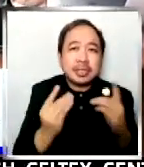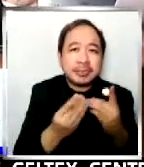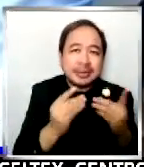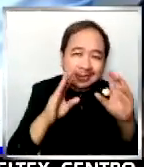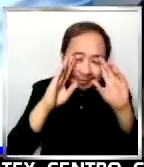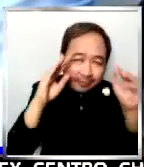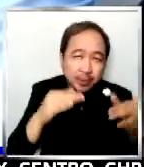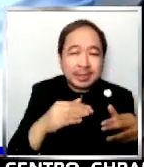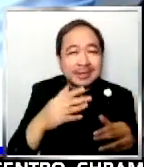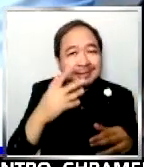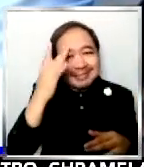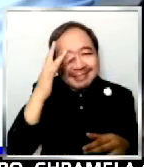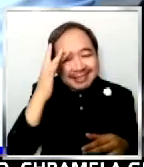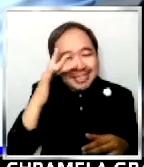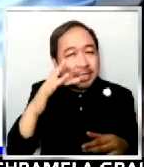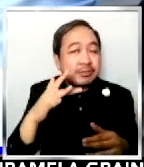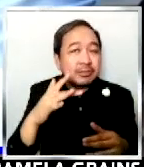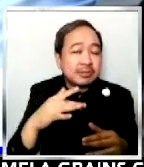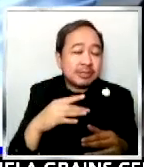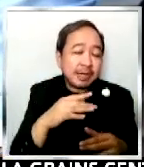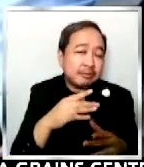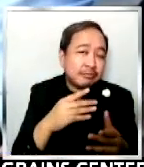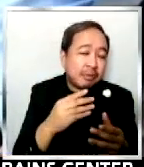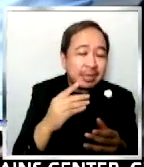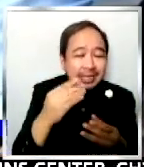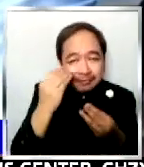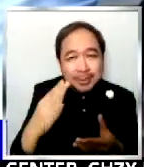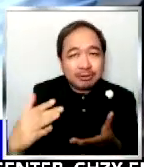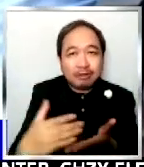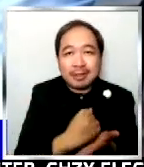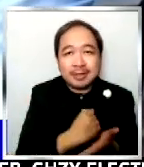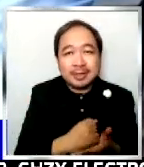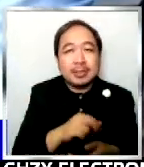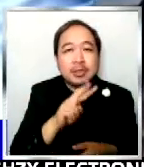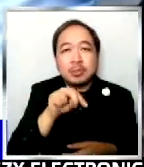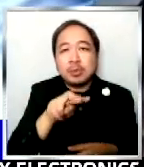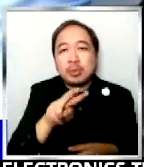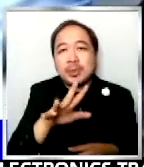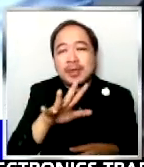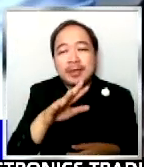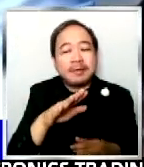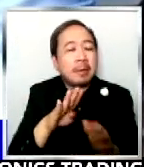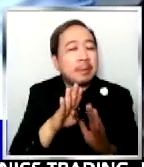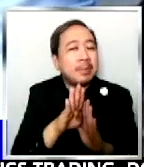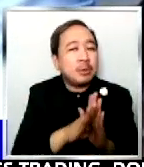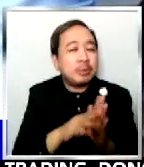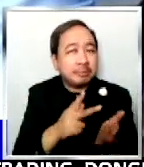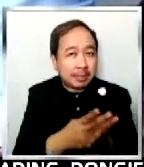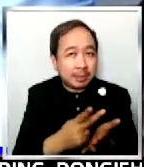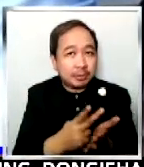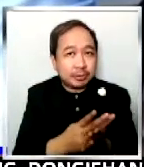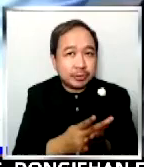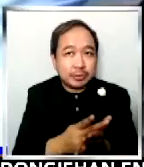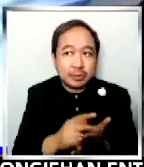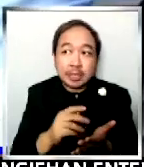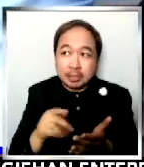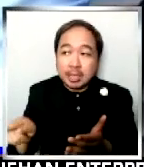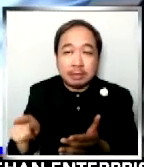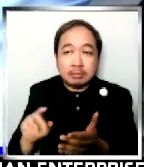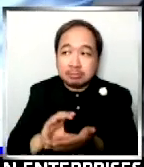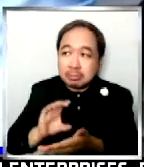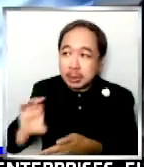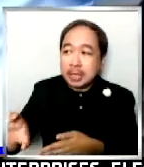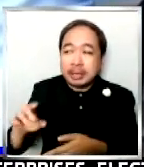intelligence gathering. Aren't the 2.25 billion pesos lodged with the Office of the President